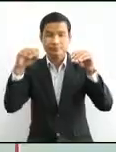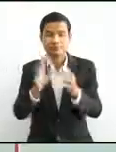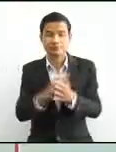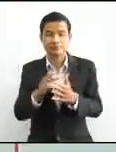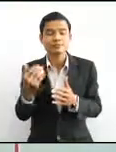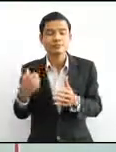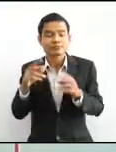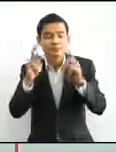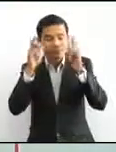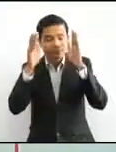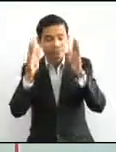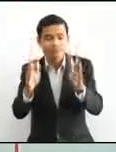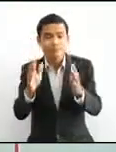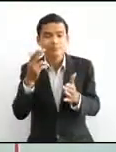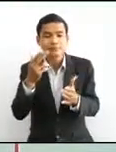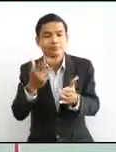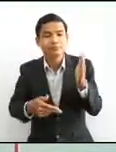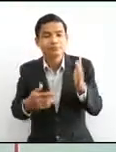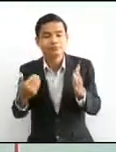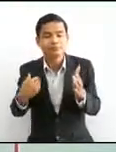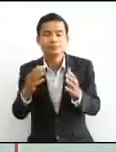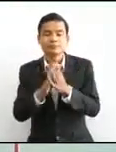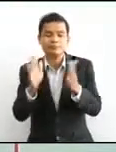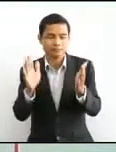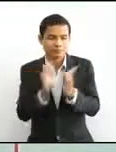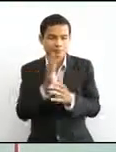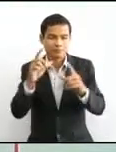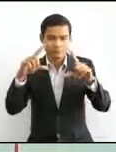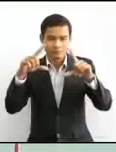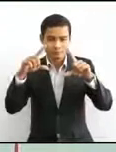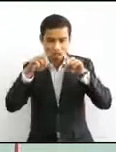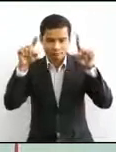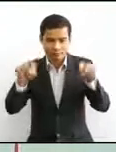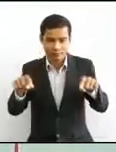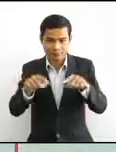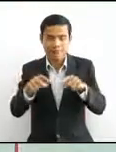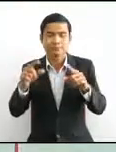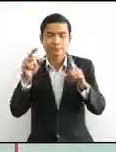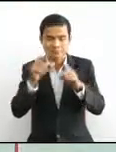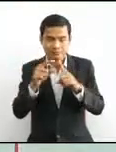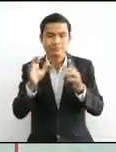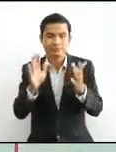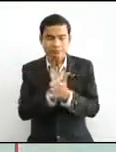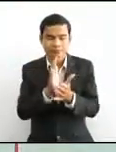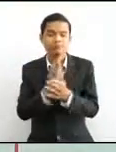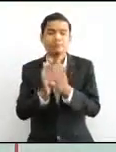Chà cứ nè cừu miên. Bàn bìa. Chà là con tặng ốc nế trìm khuôn ăn nè